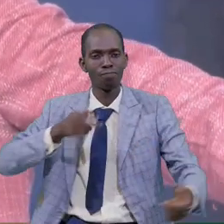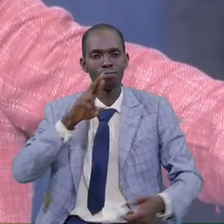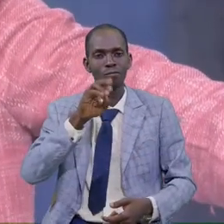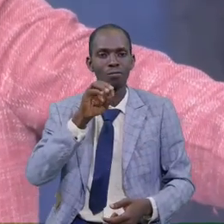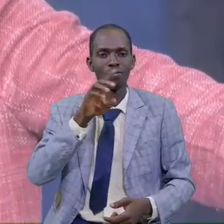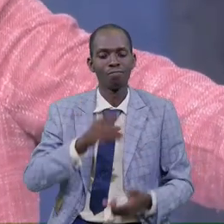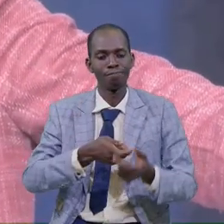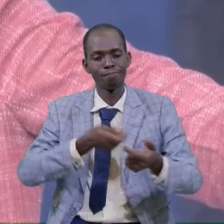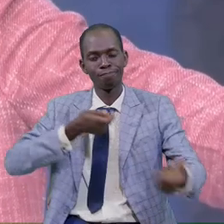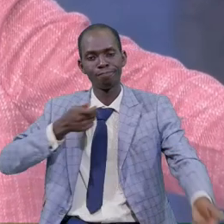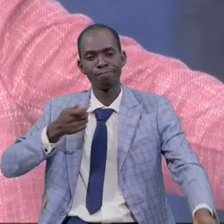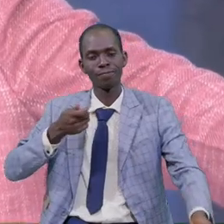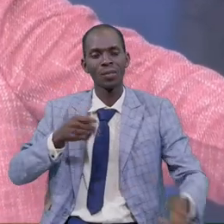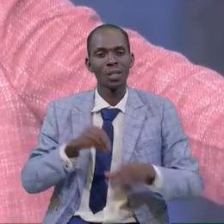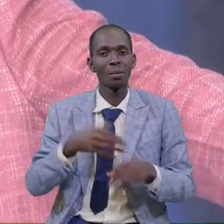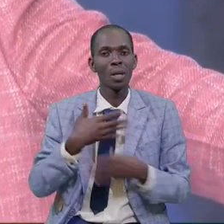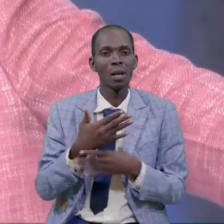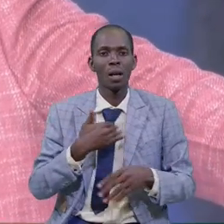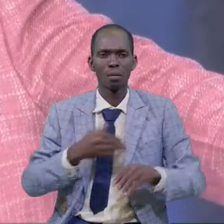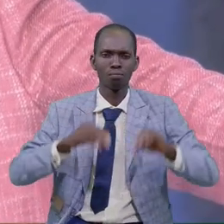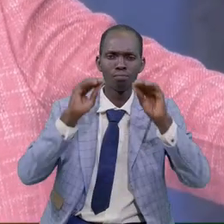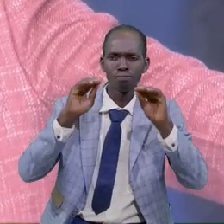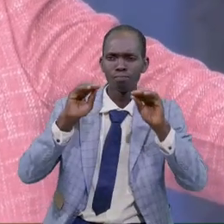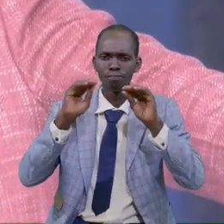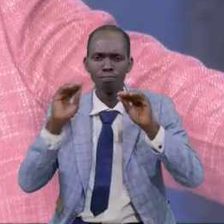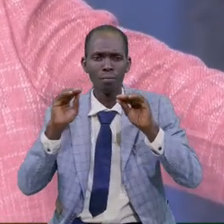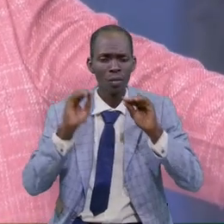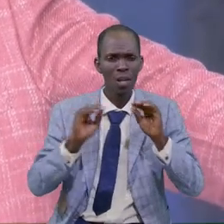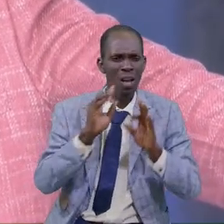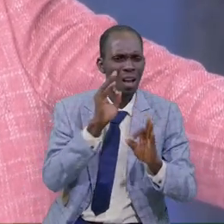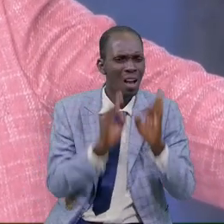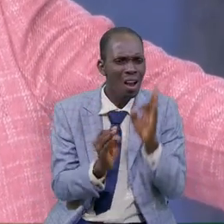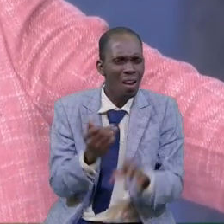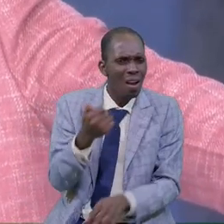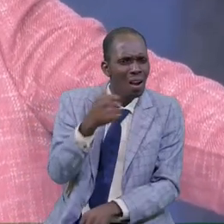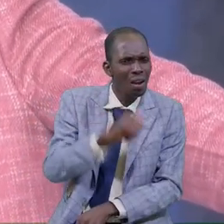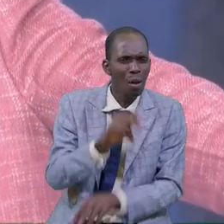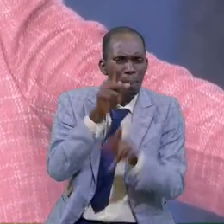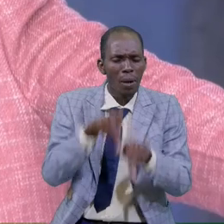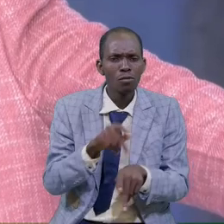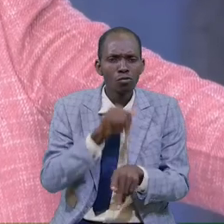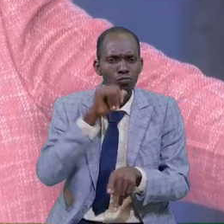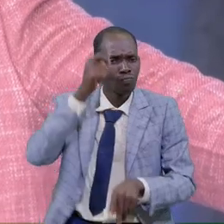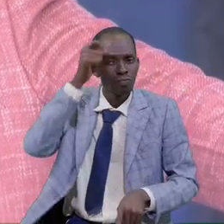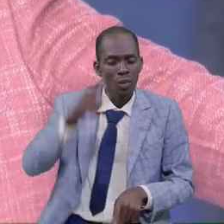60. J'enseigne. Et si quelqu'un n'obtenait, j'avais le